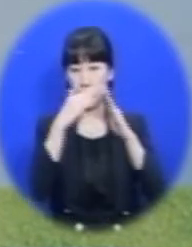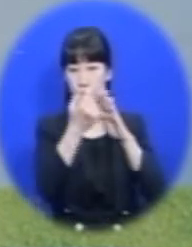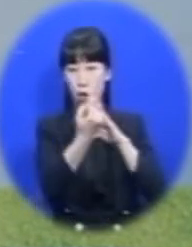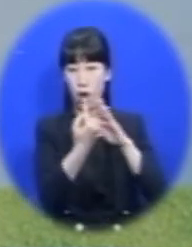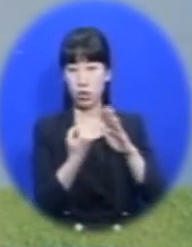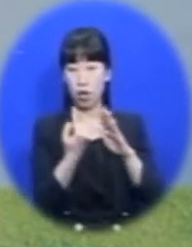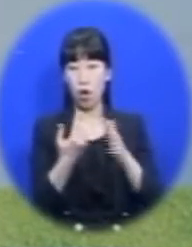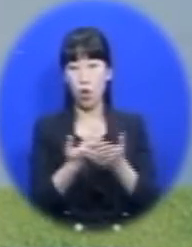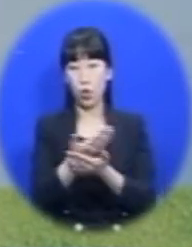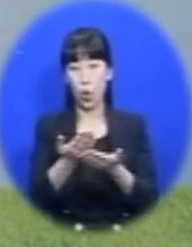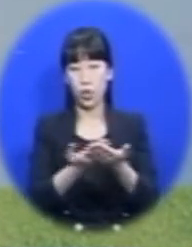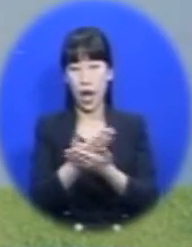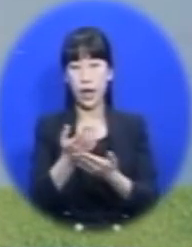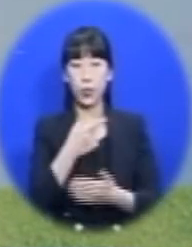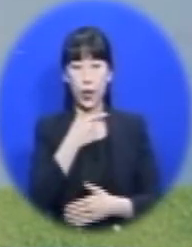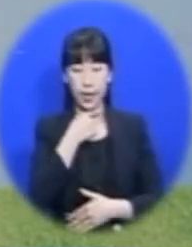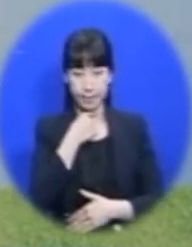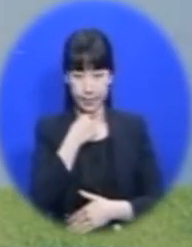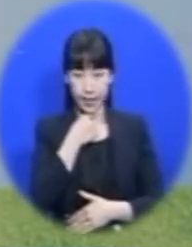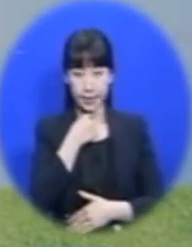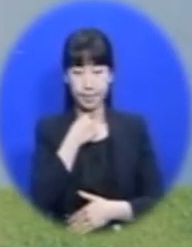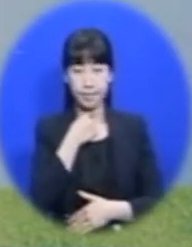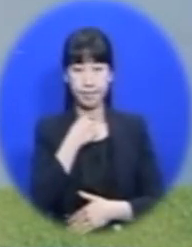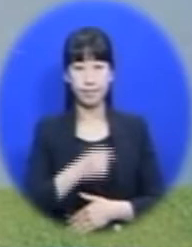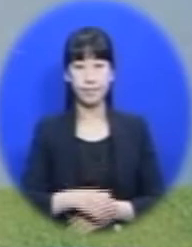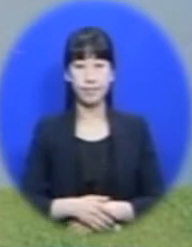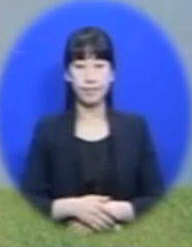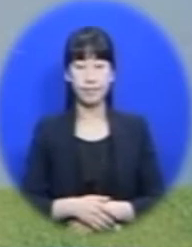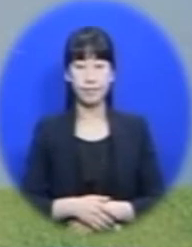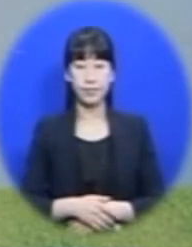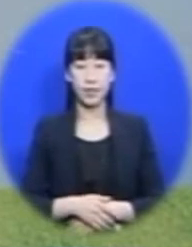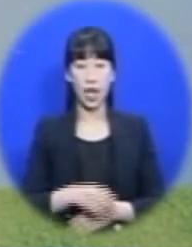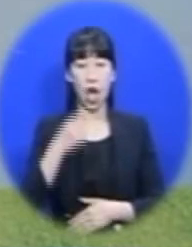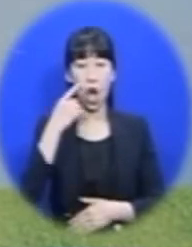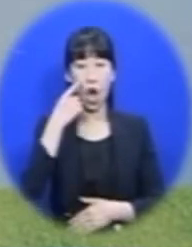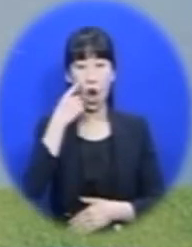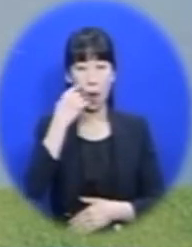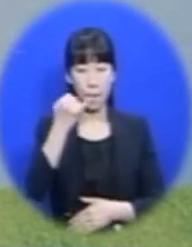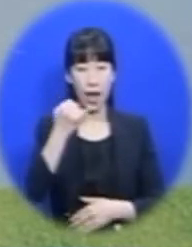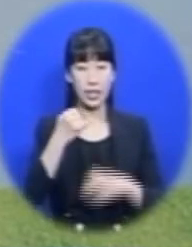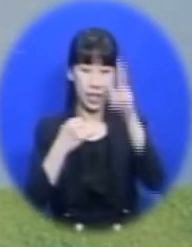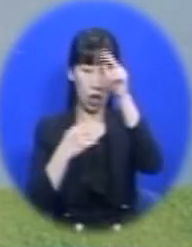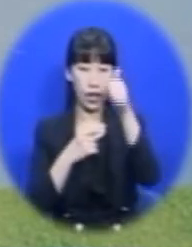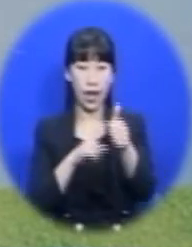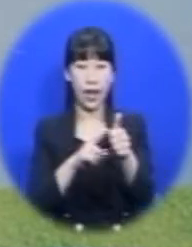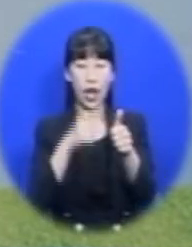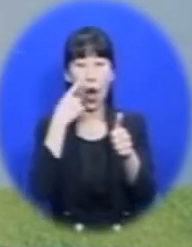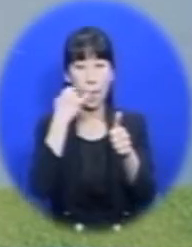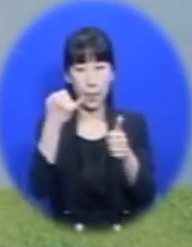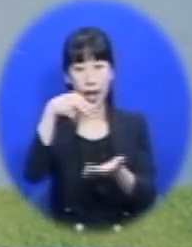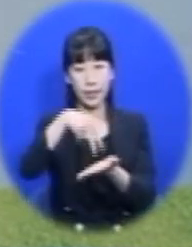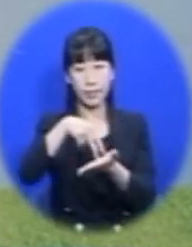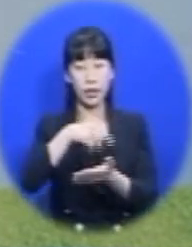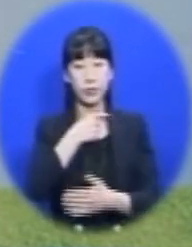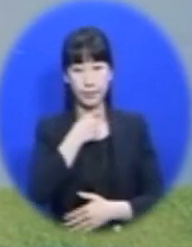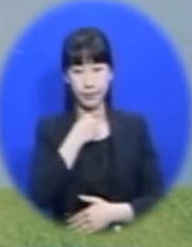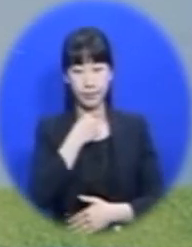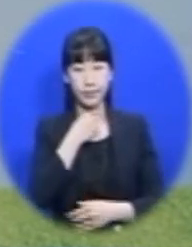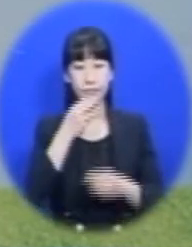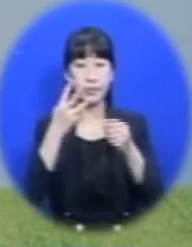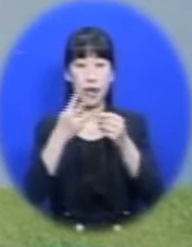함께 시간을 보내기를 원합니다. 그에게 엄마 노릇을 해주고 싶습니다. 세 번째,